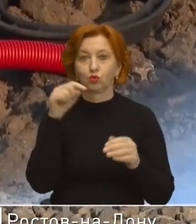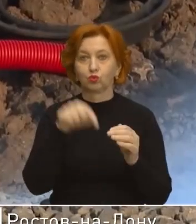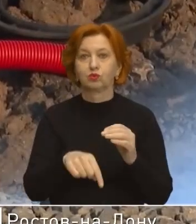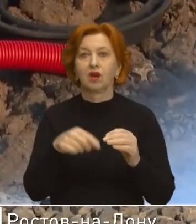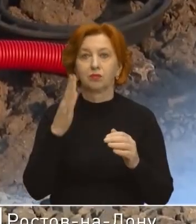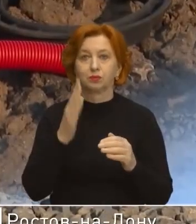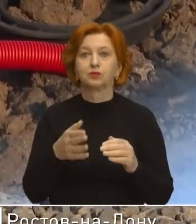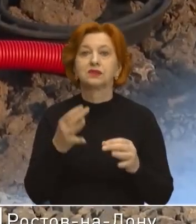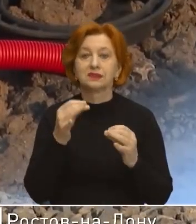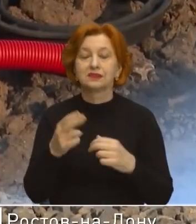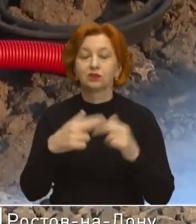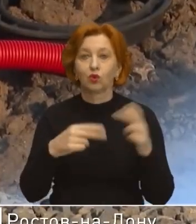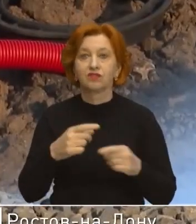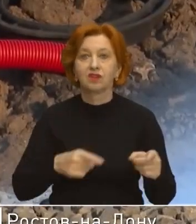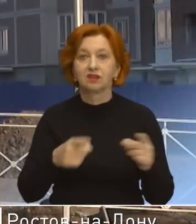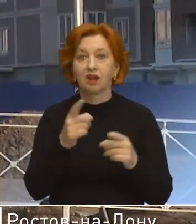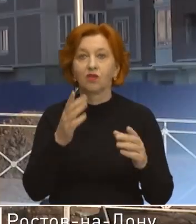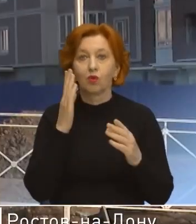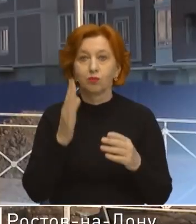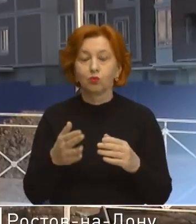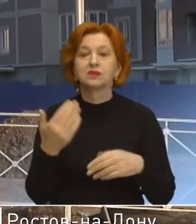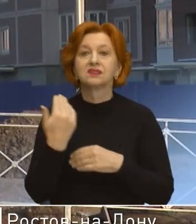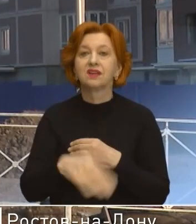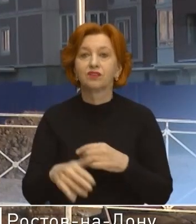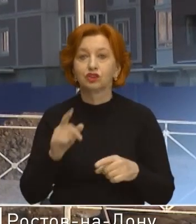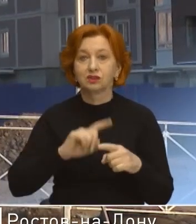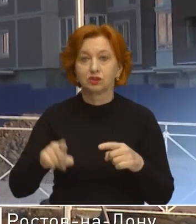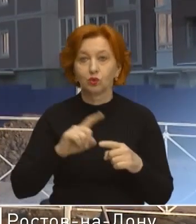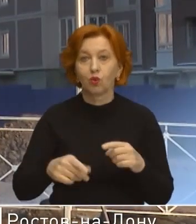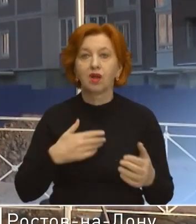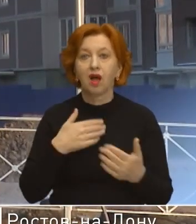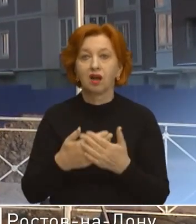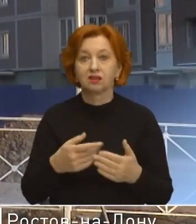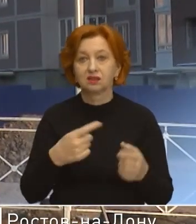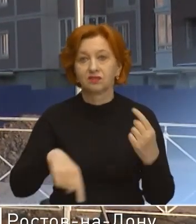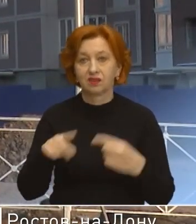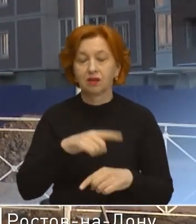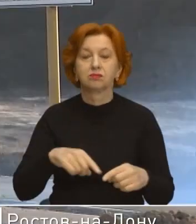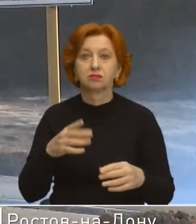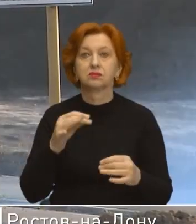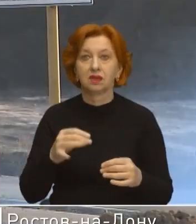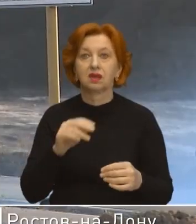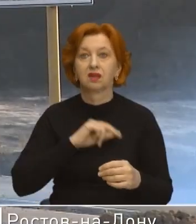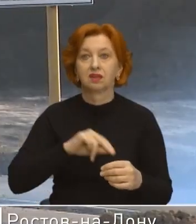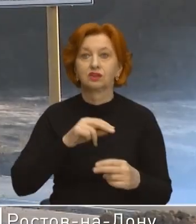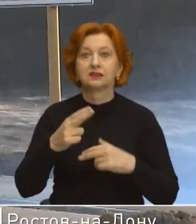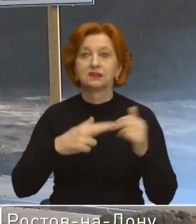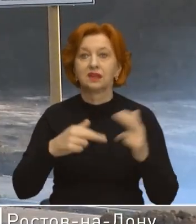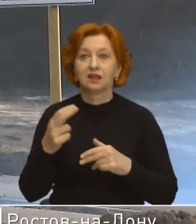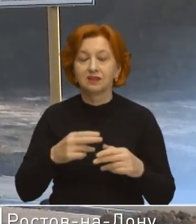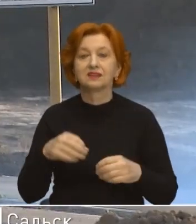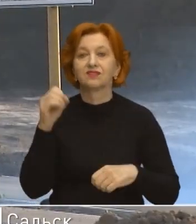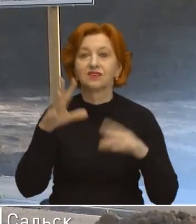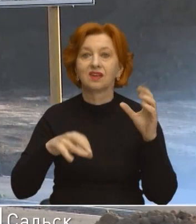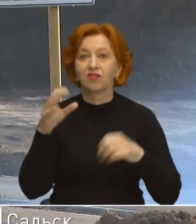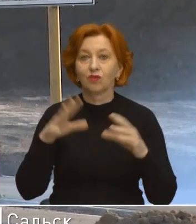Строительство дорог на Еременко и Жданово также подходит к завершению. На сегодняшний день активно начинают укладывать асфальтобетон. Но еще предстоит установить светофоры